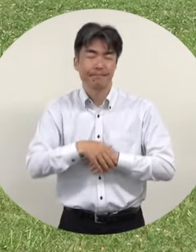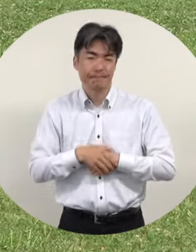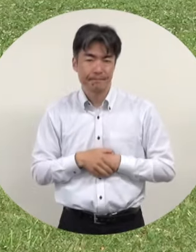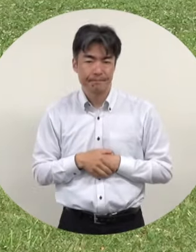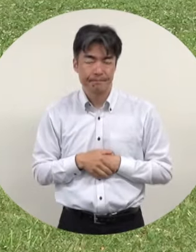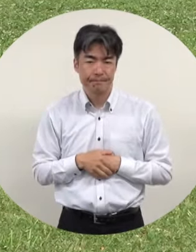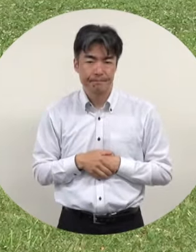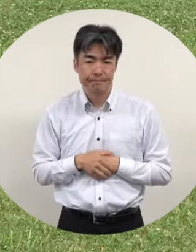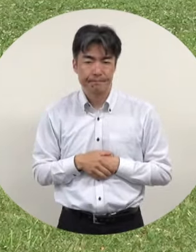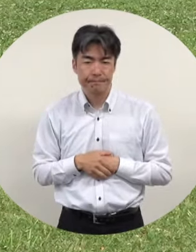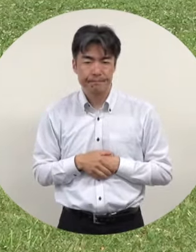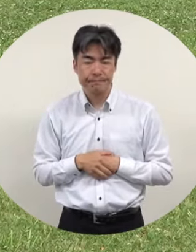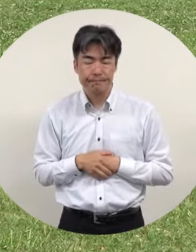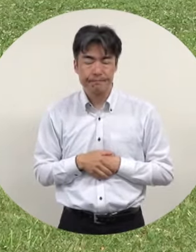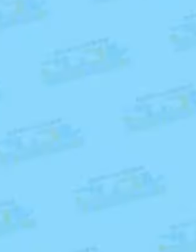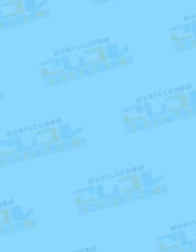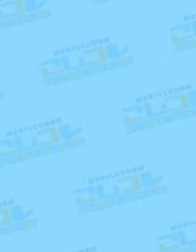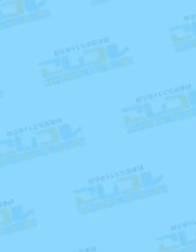のコーナーから。